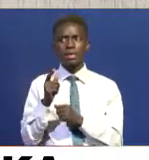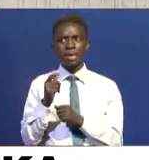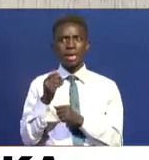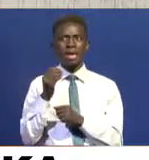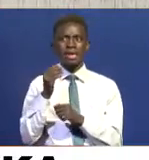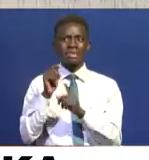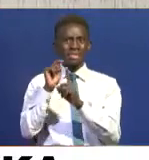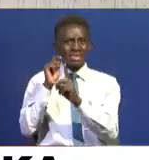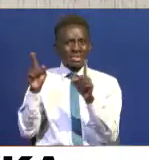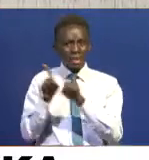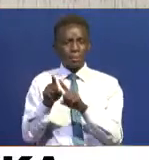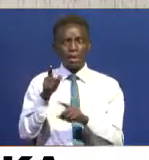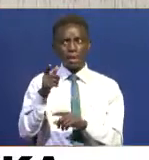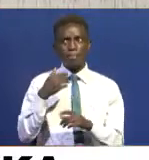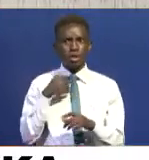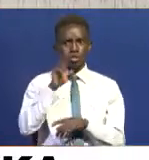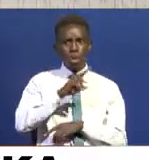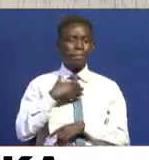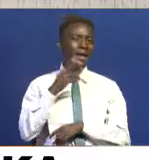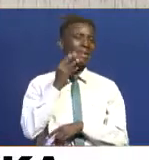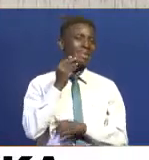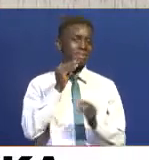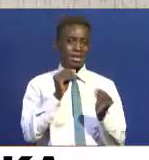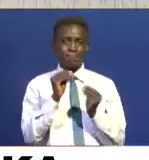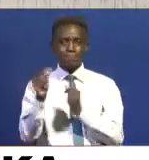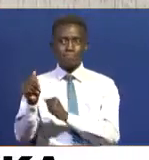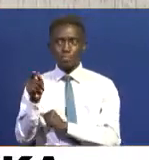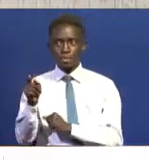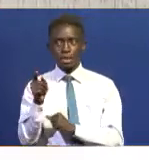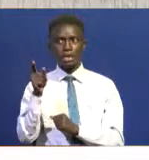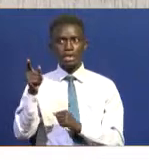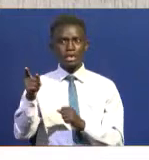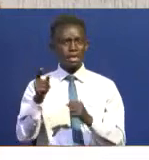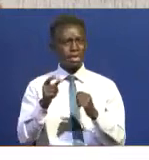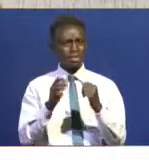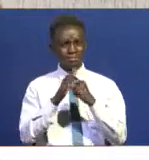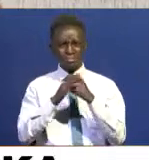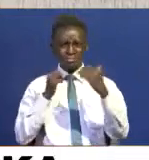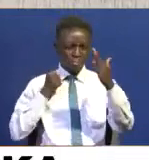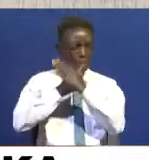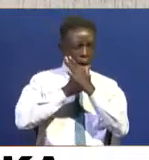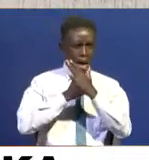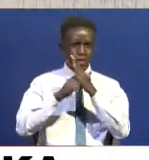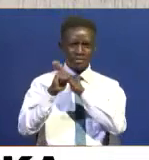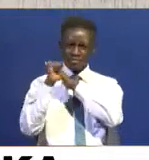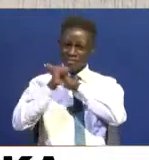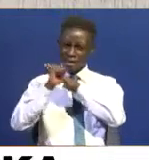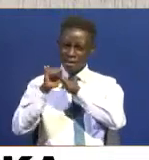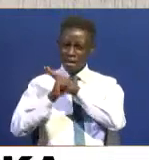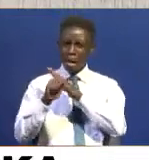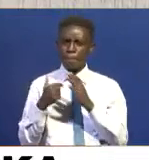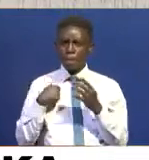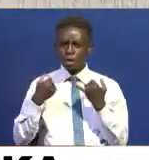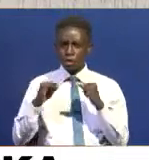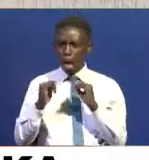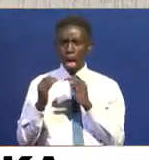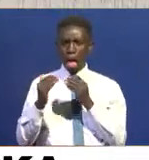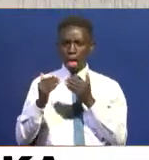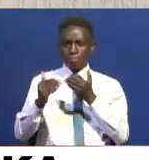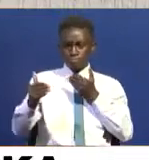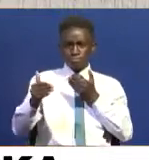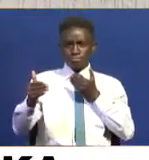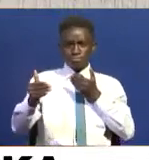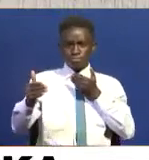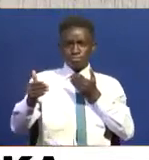experience to beat her. So she was so powerful in her punches, so I was like trying to keep her at range, scoring